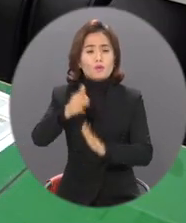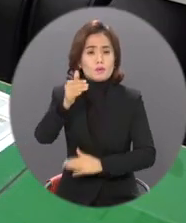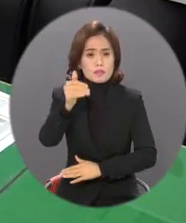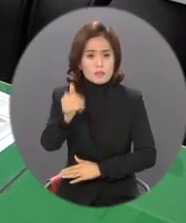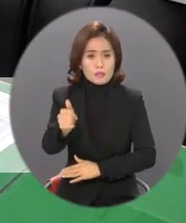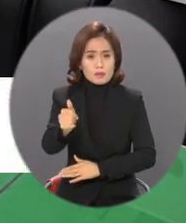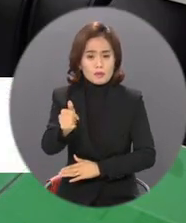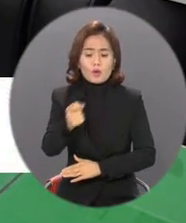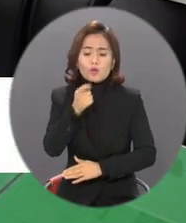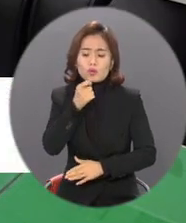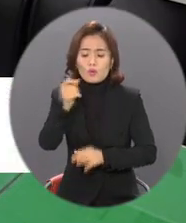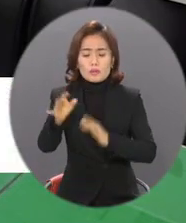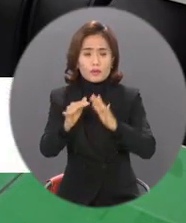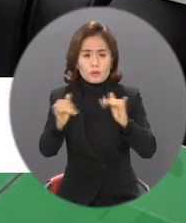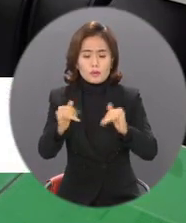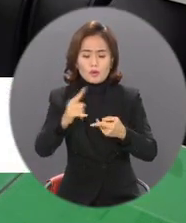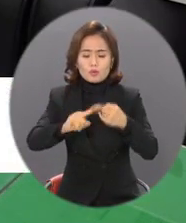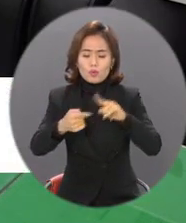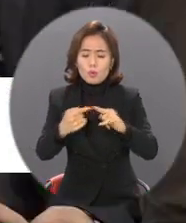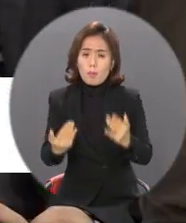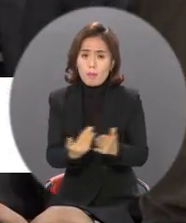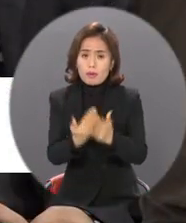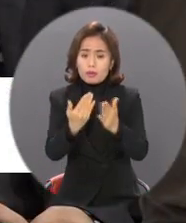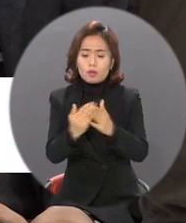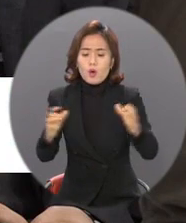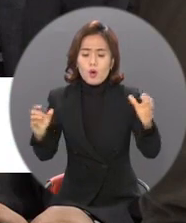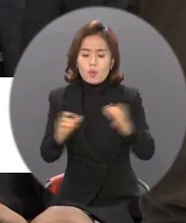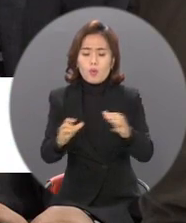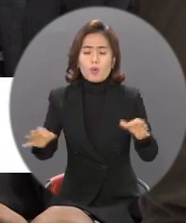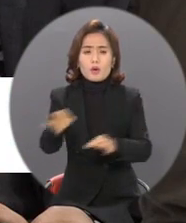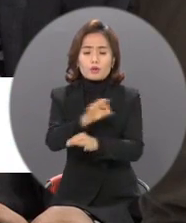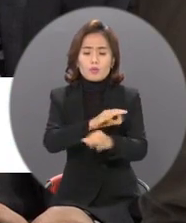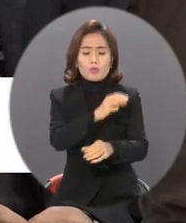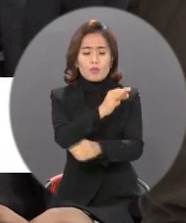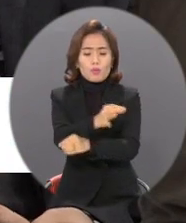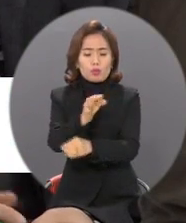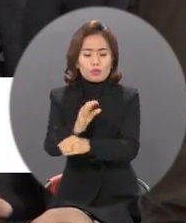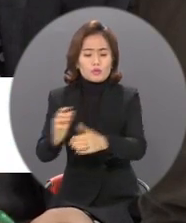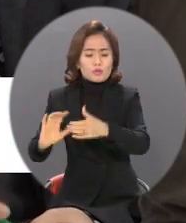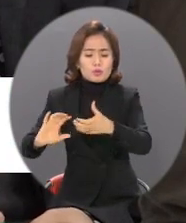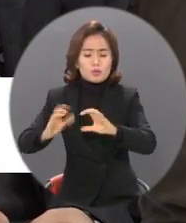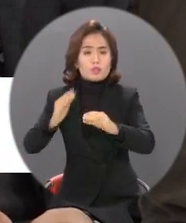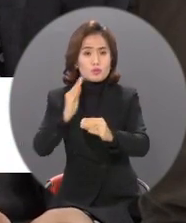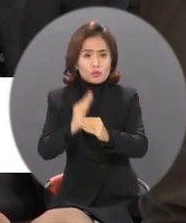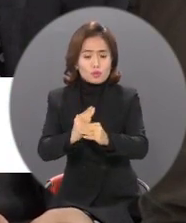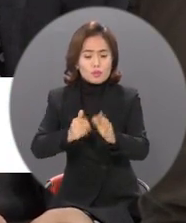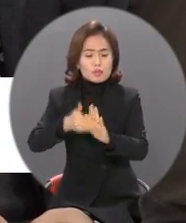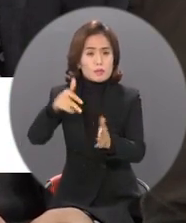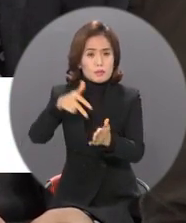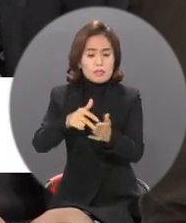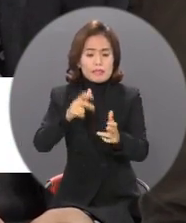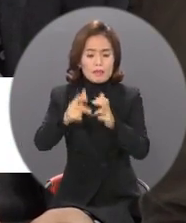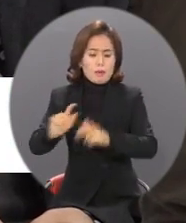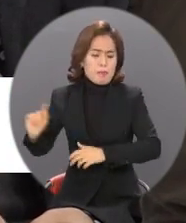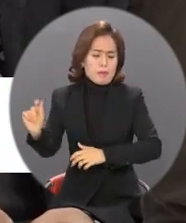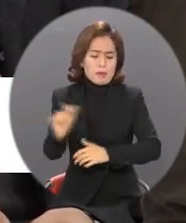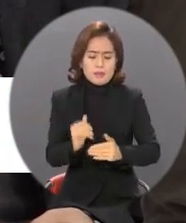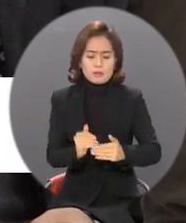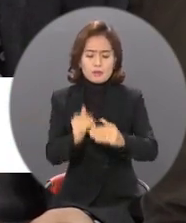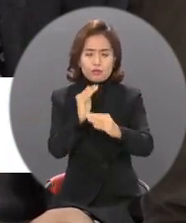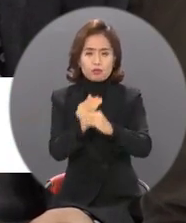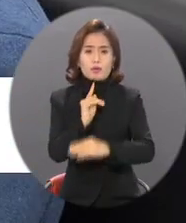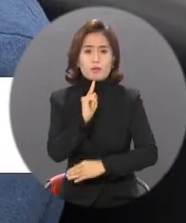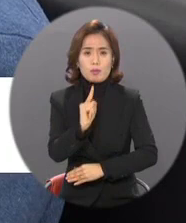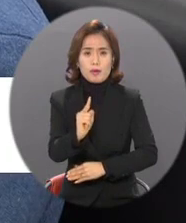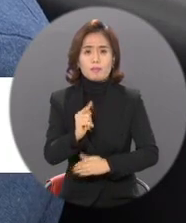광주시장도 소상공인과 상생할 수 있는 복합 쇼핑몰 논의를 시작하고 있다며 시 차원에서 사업에 속도를 내고 있다고